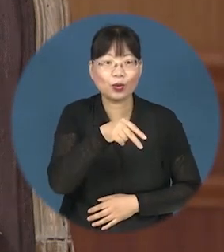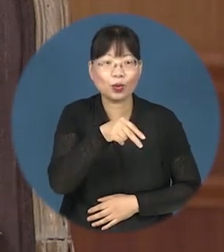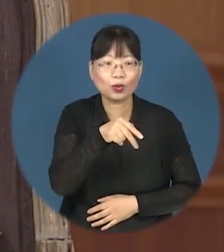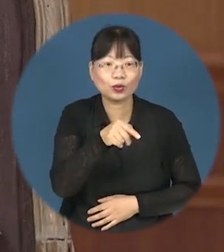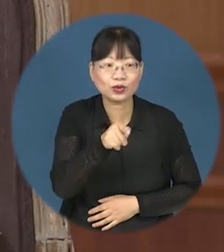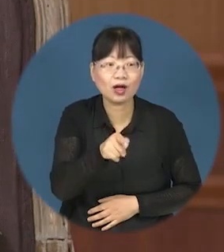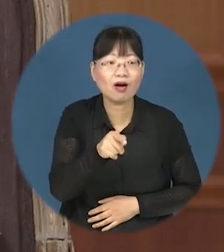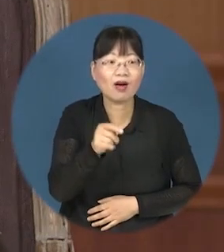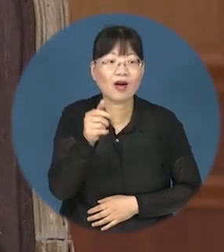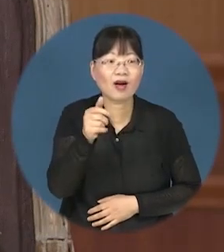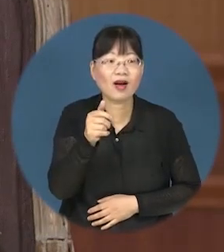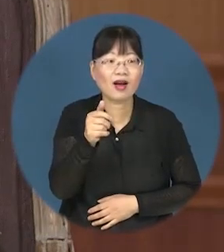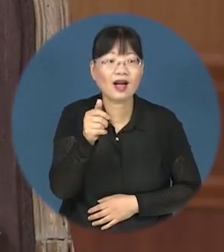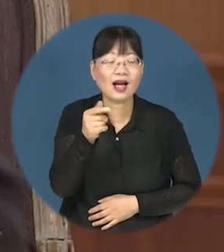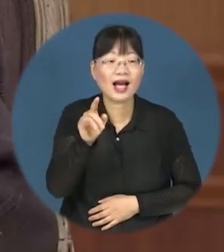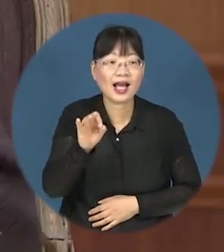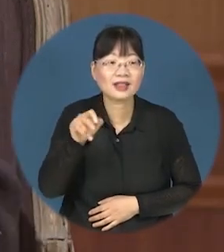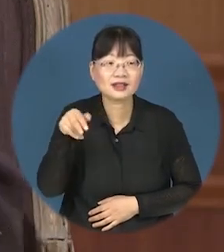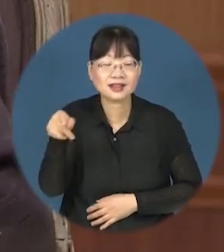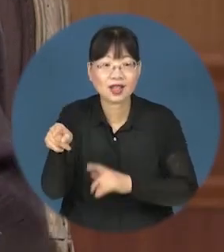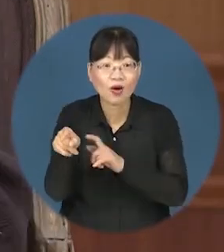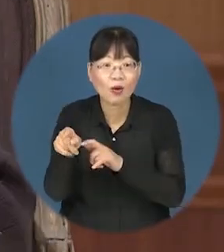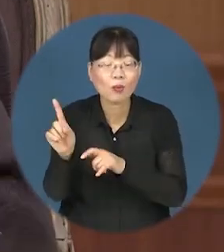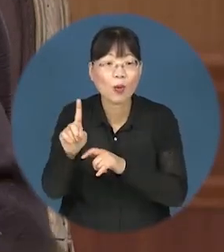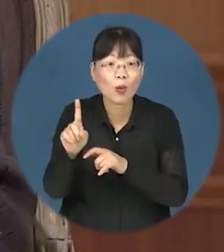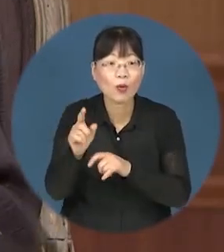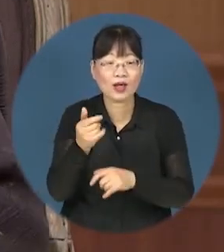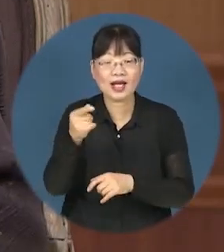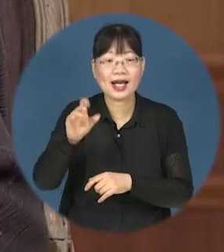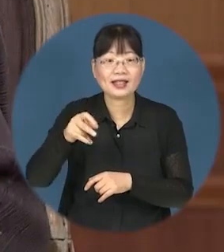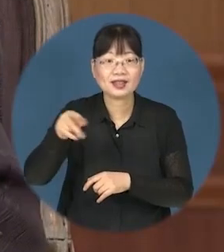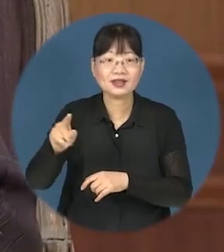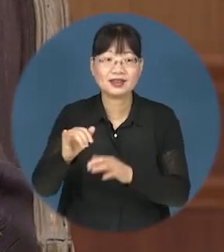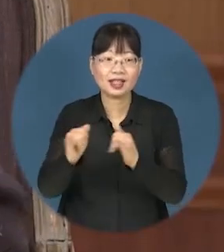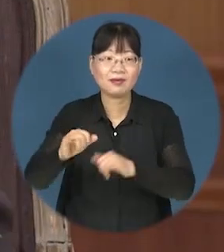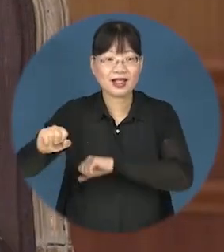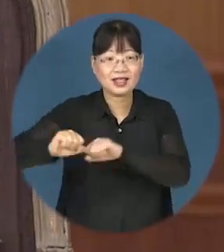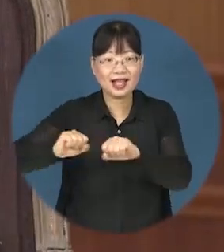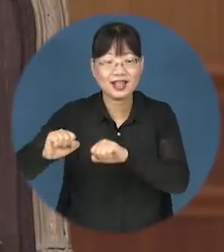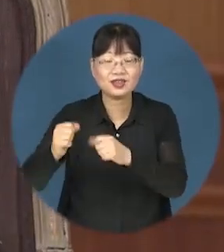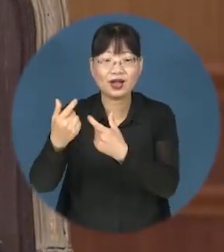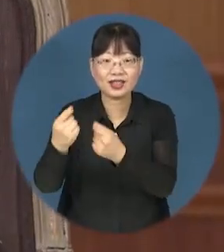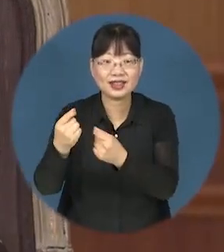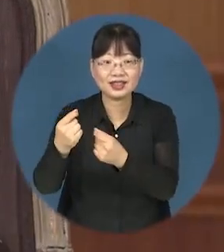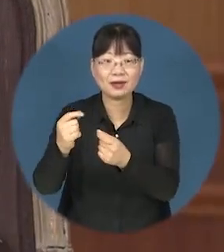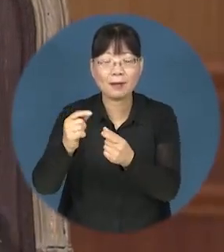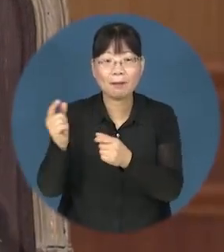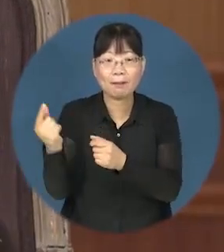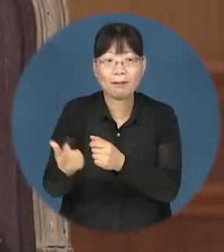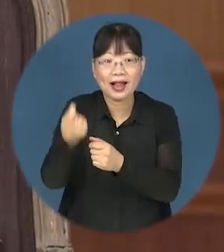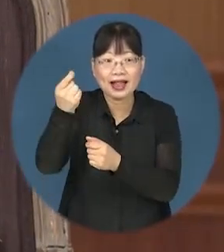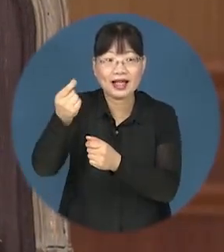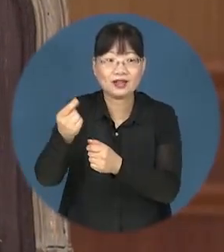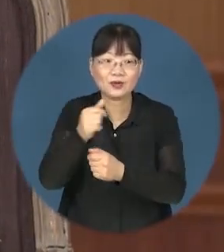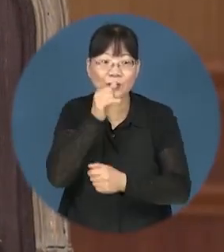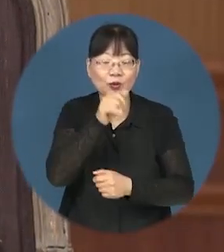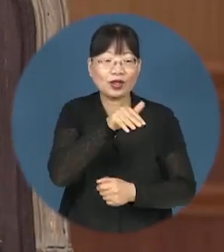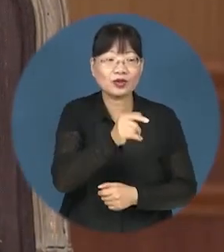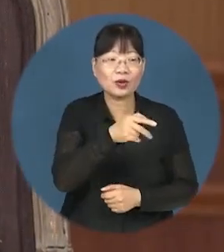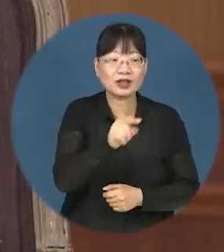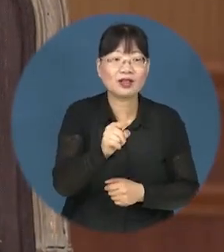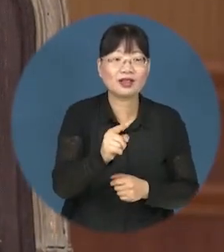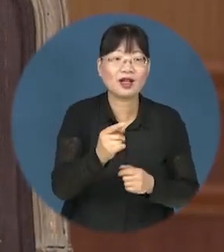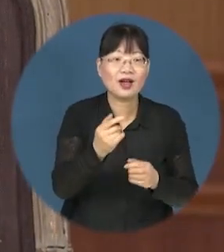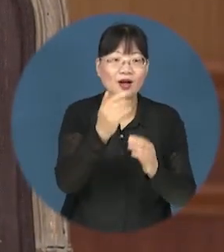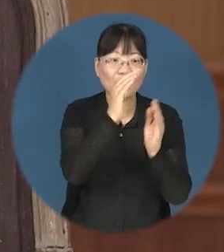해봤습니다 행자는 단일 행 자 사람의 다니는 거 같은 표시 좀 빠른 것이고요 초선은 풀이 이렇게 바람에